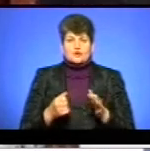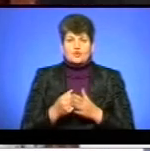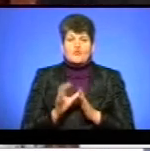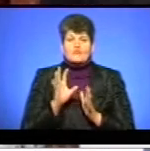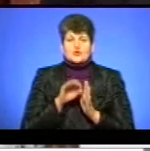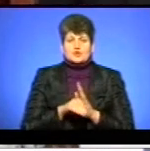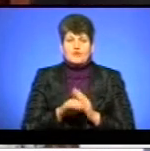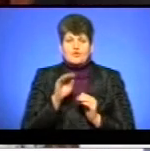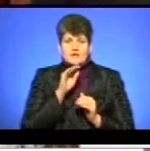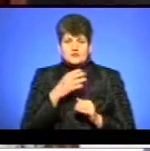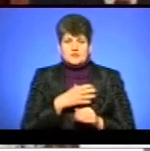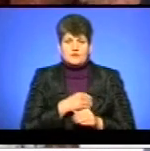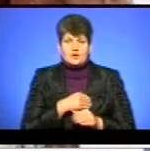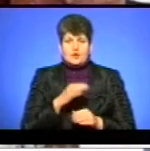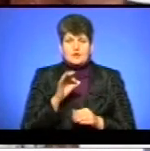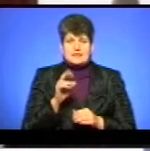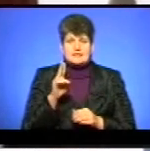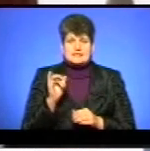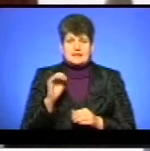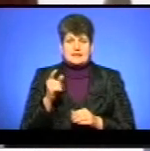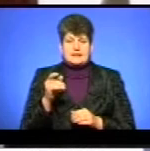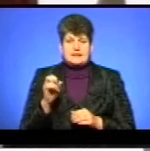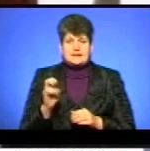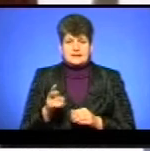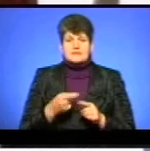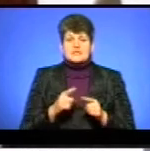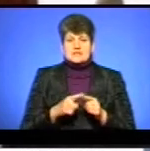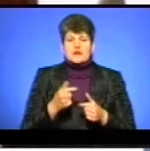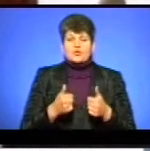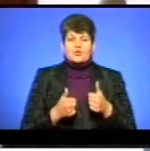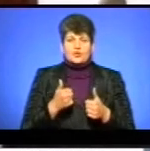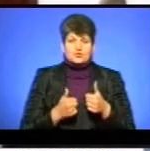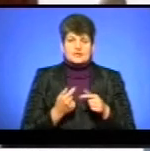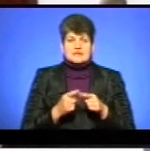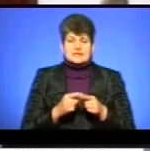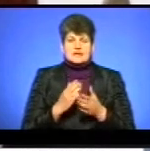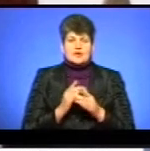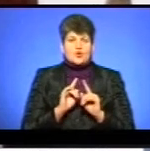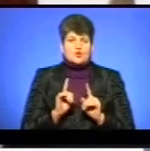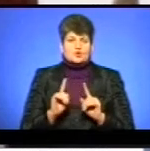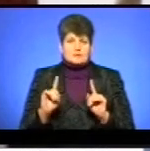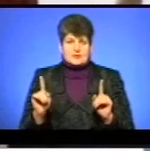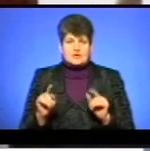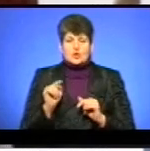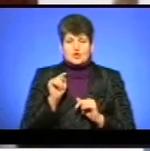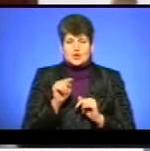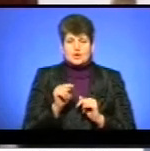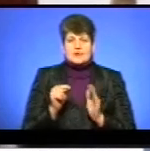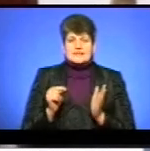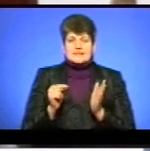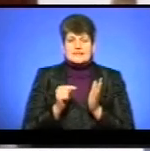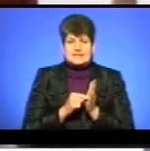увійшов професор зі Львова Олег Цегилик. Даний конкурс це є особливим, тому що його ці